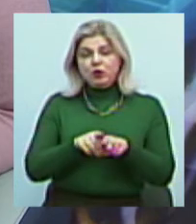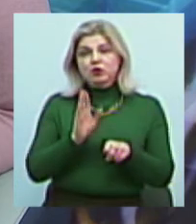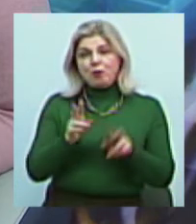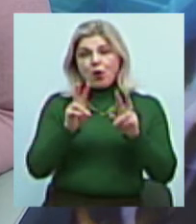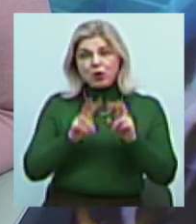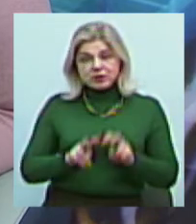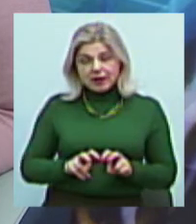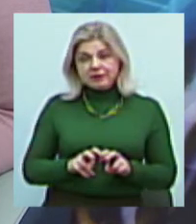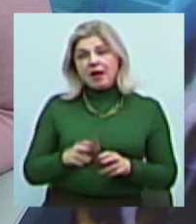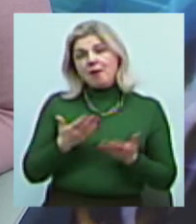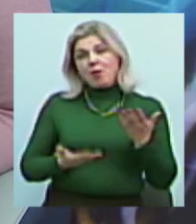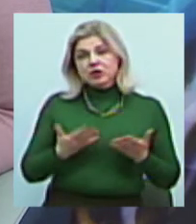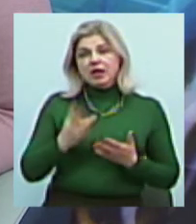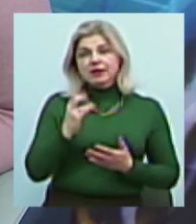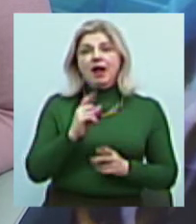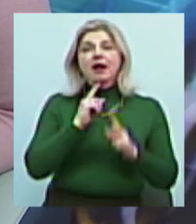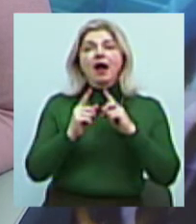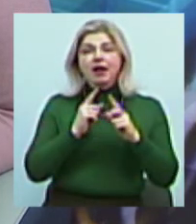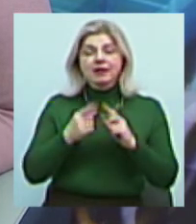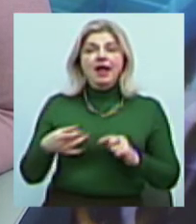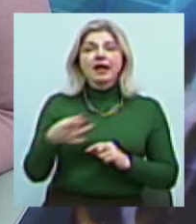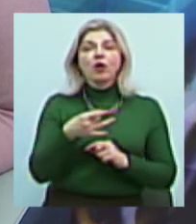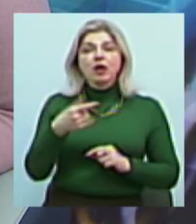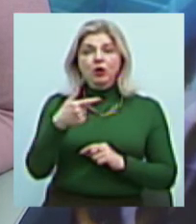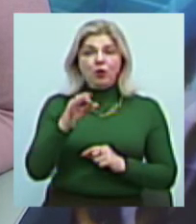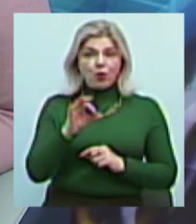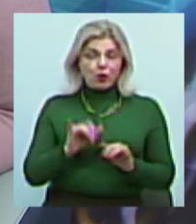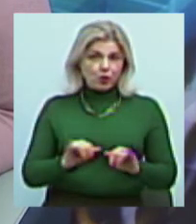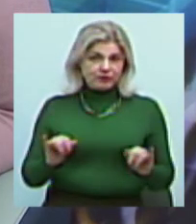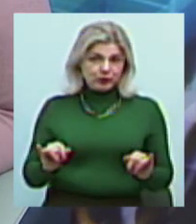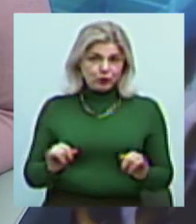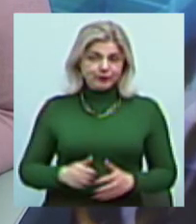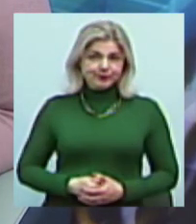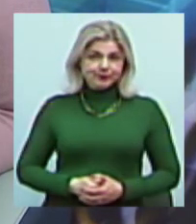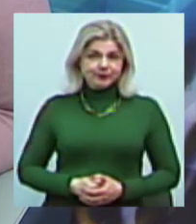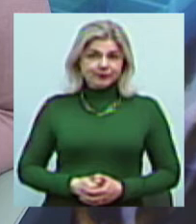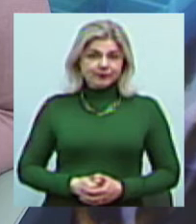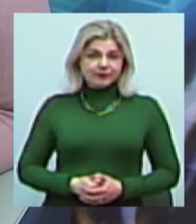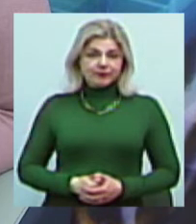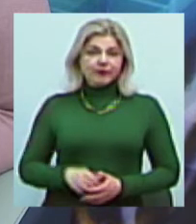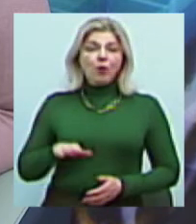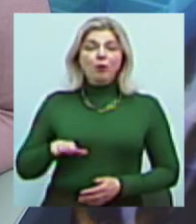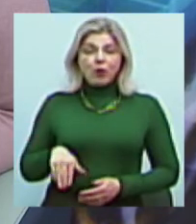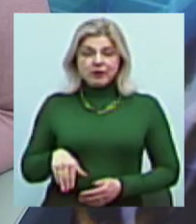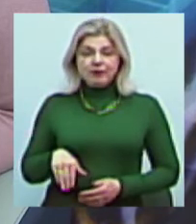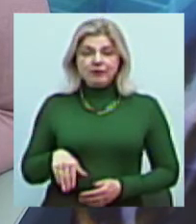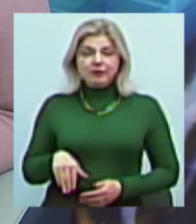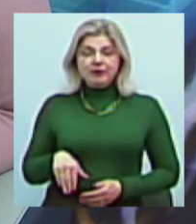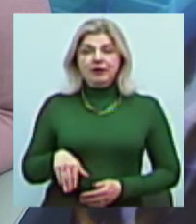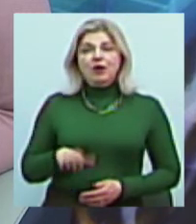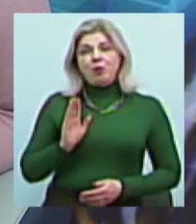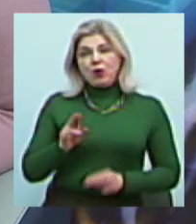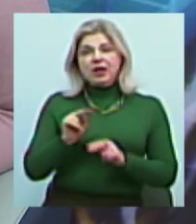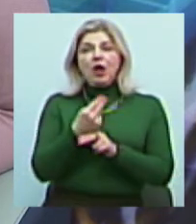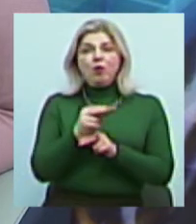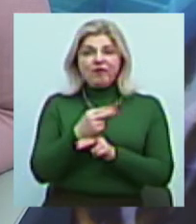розглядатися, можливо, на Раді регіонального розвитку. І потім, звичайно, він може